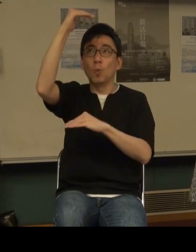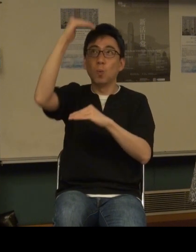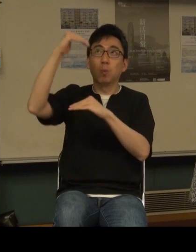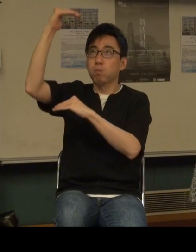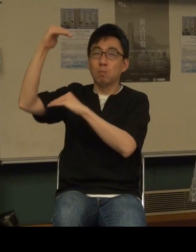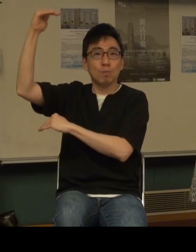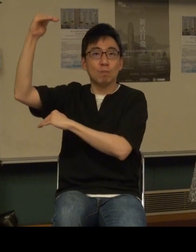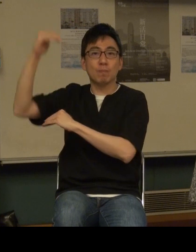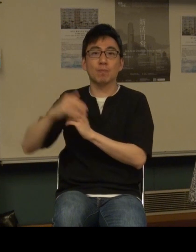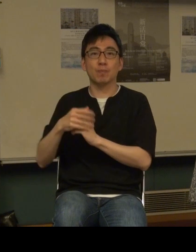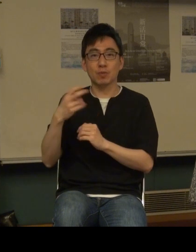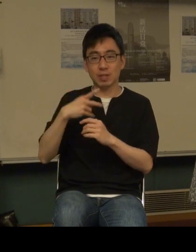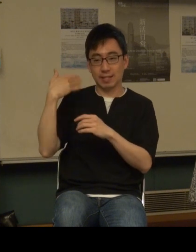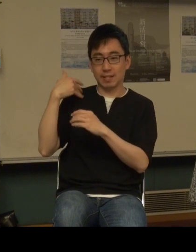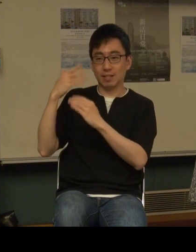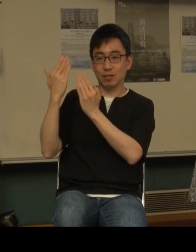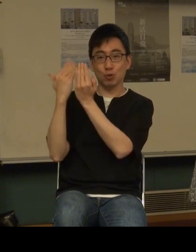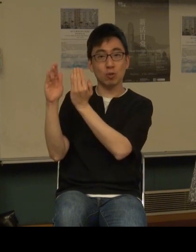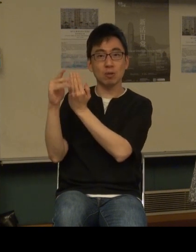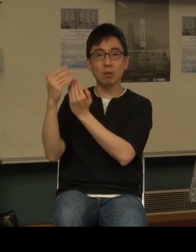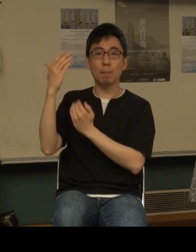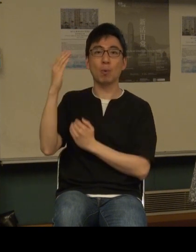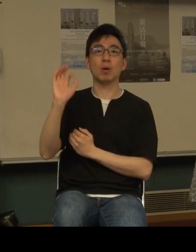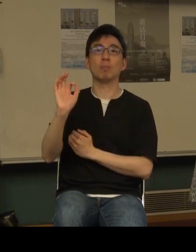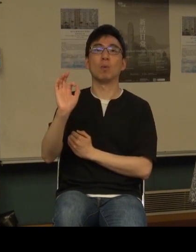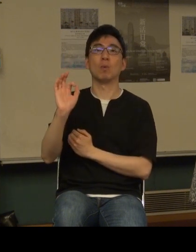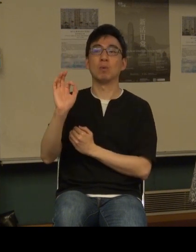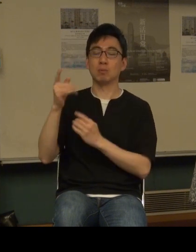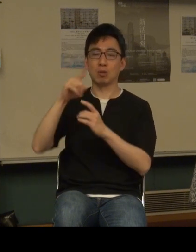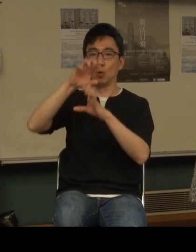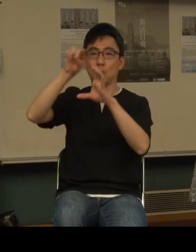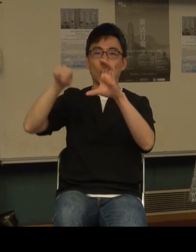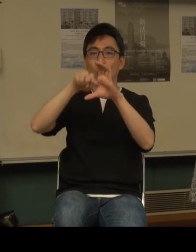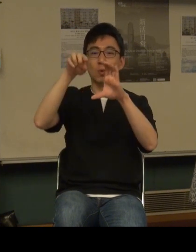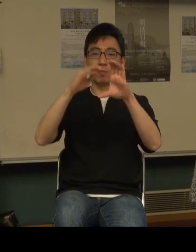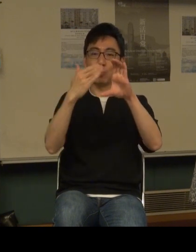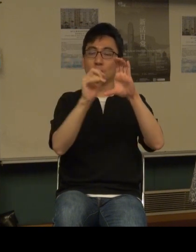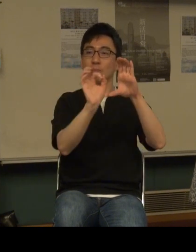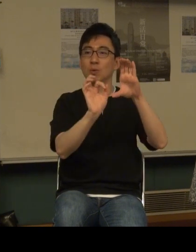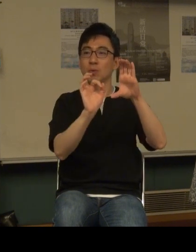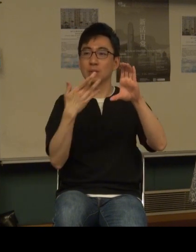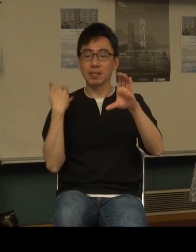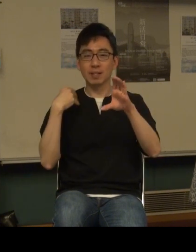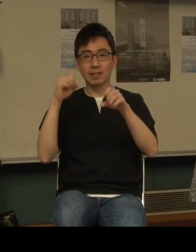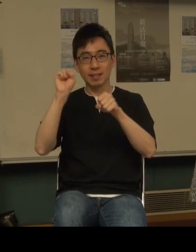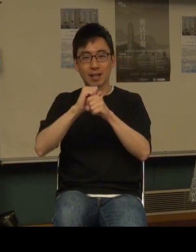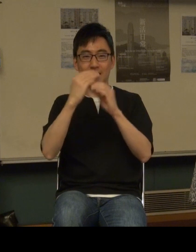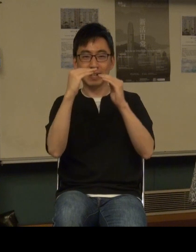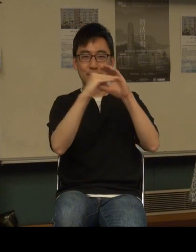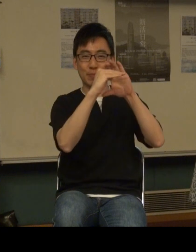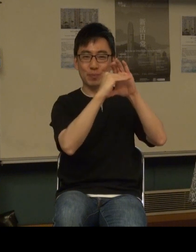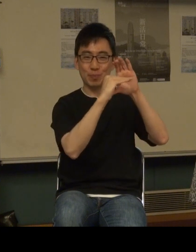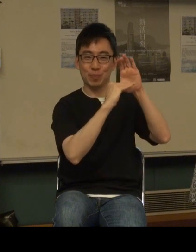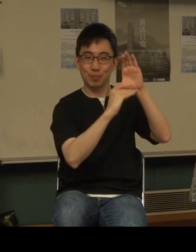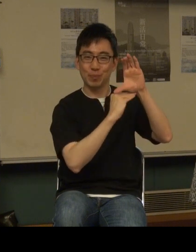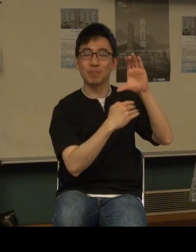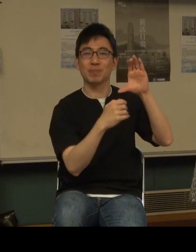候咧，即係呢啲嘅窗咧都係冇玻璃嘅，都只係一個窿嘅。後屘咧佢就加咗一啲嘅百葉喺度嚇，同埋一